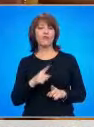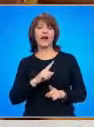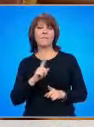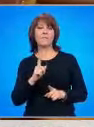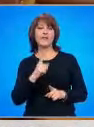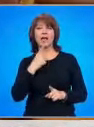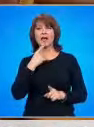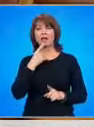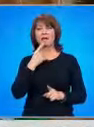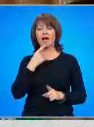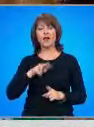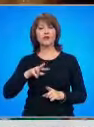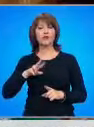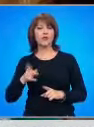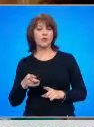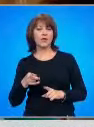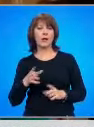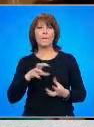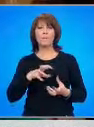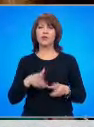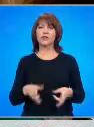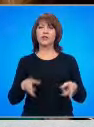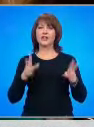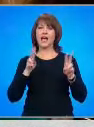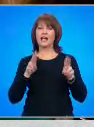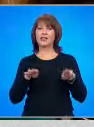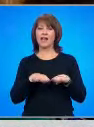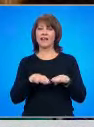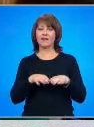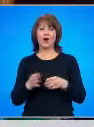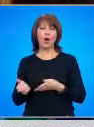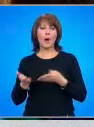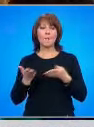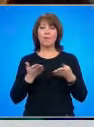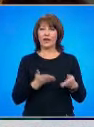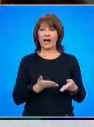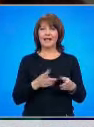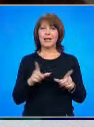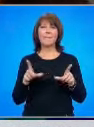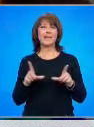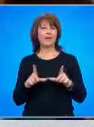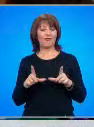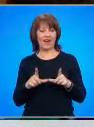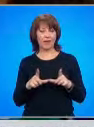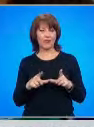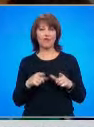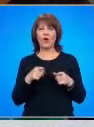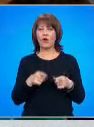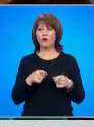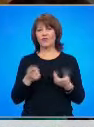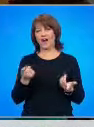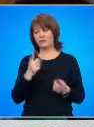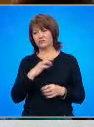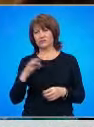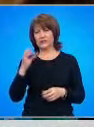за други политически решения. Мислим, че на този етап поканата на госпожа Митрофанова би политизирала